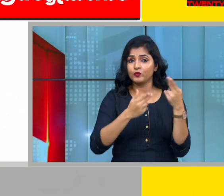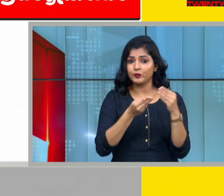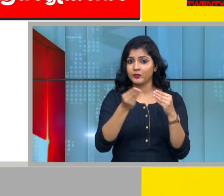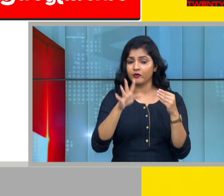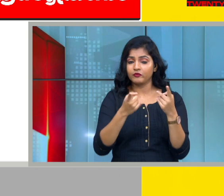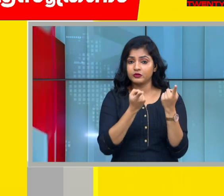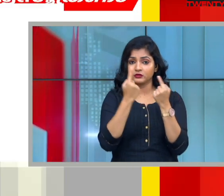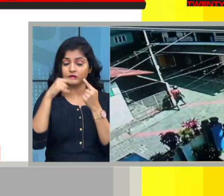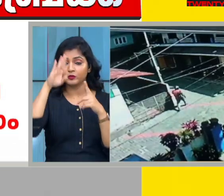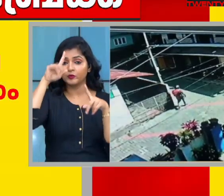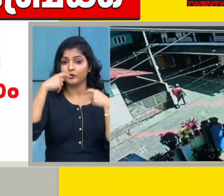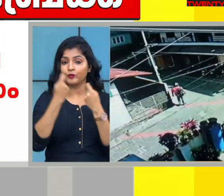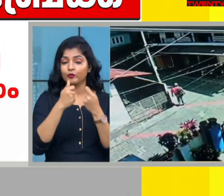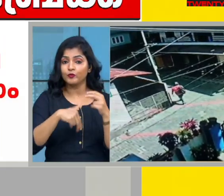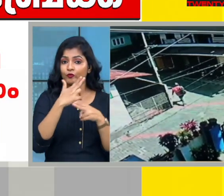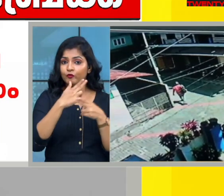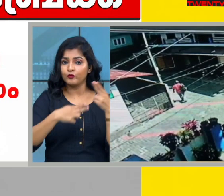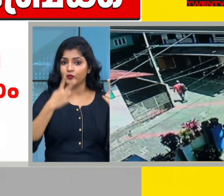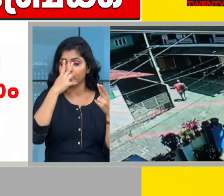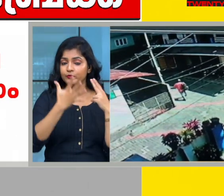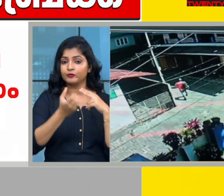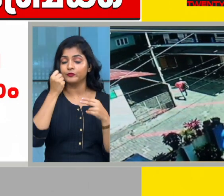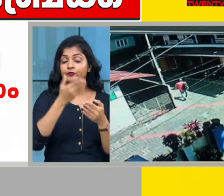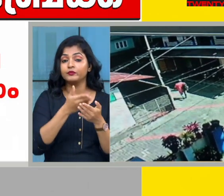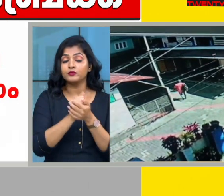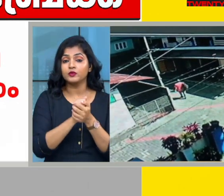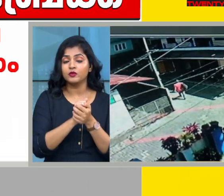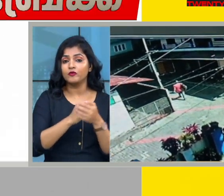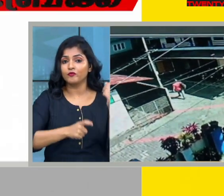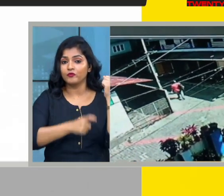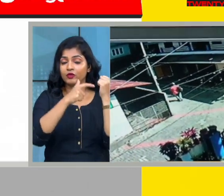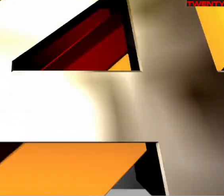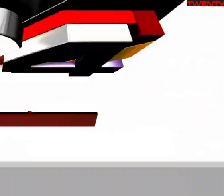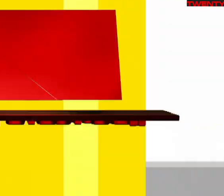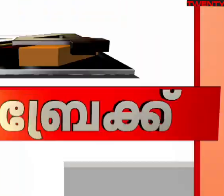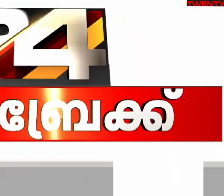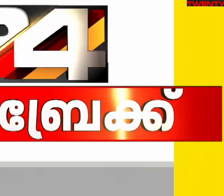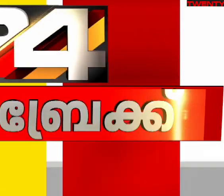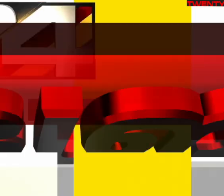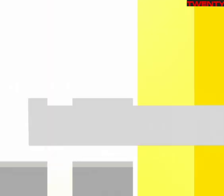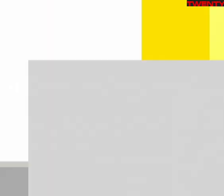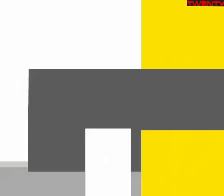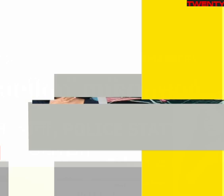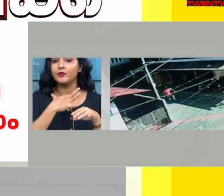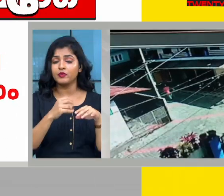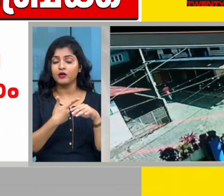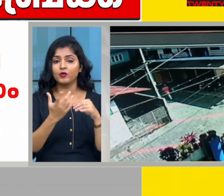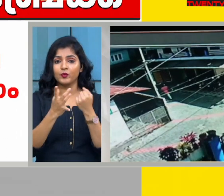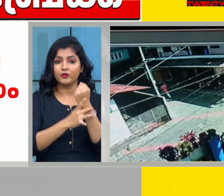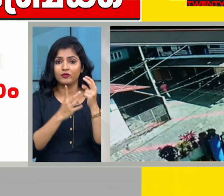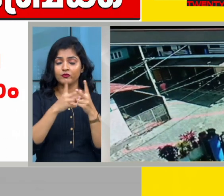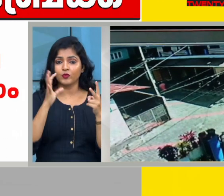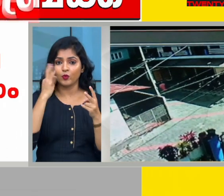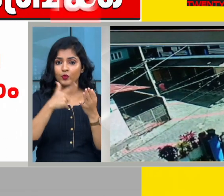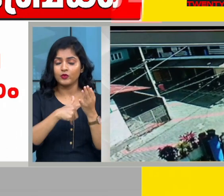വിവരങ്ങൾ ശേഖരിച്ചു. അതോടൊപ്പം തന്നെ ഫ്ളാറ്റിൽ നിന്ന് നഷ്ടപ്പെട്ട സ്വർണം, മാലയും എല്ലാം തന്നെ പോലീസ് പല സ്ഥലങ്ങളിലായി ശേഖരിച്ചിട്ടുണ്ട്.